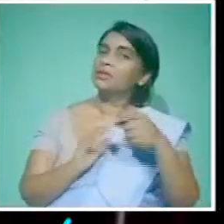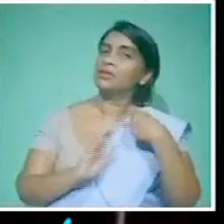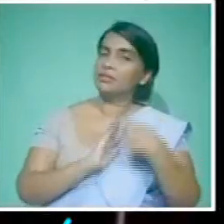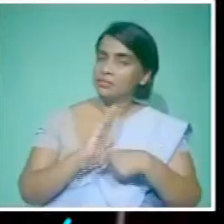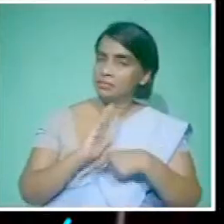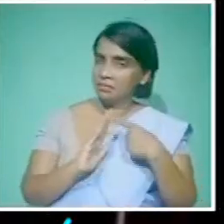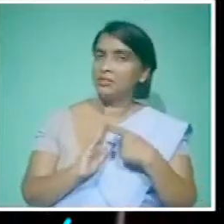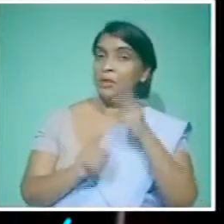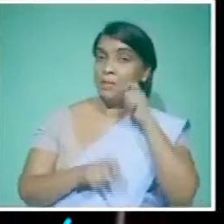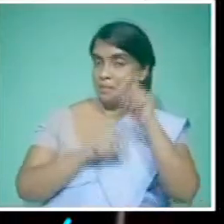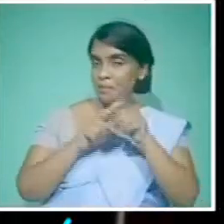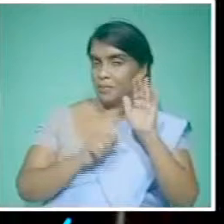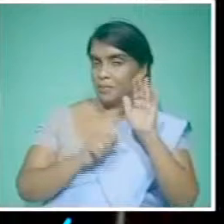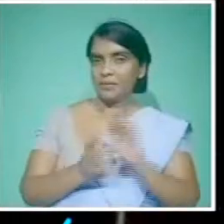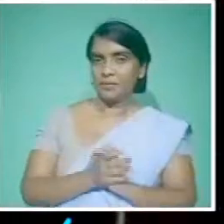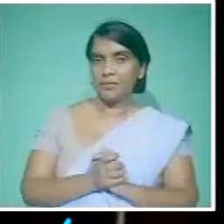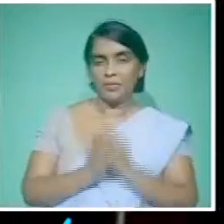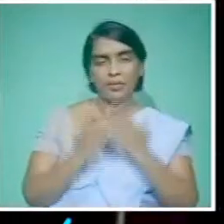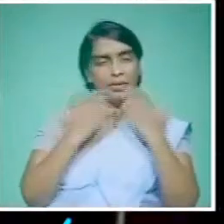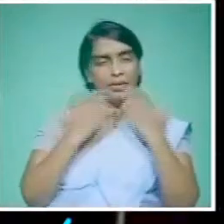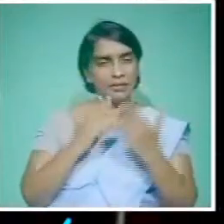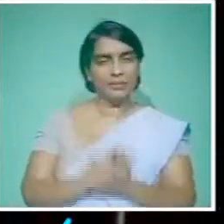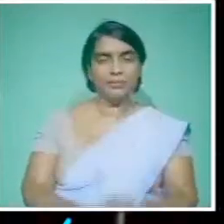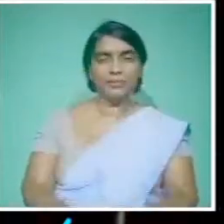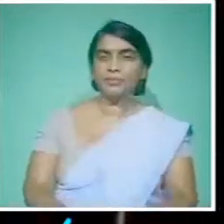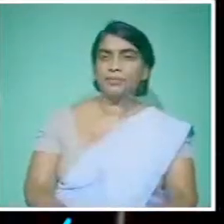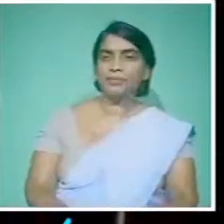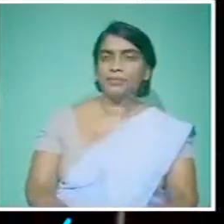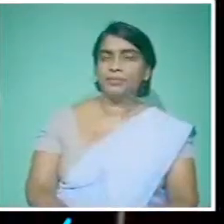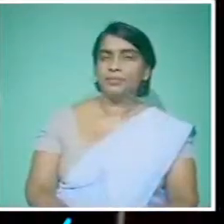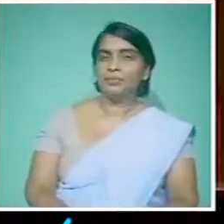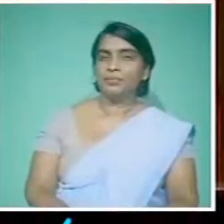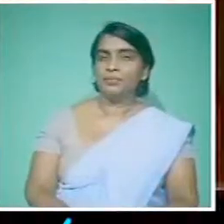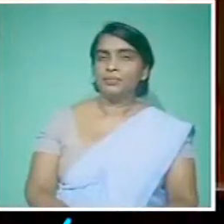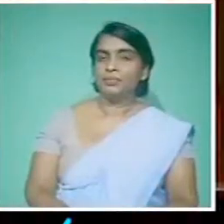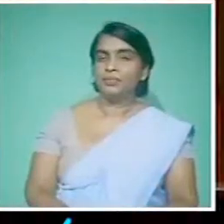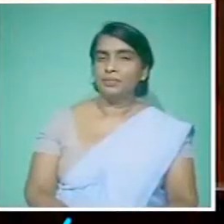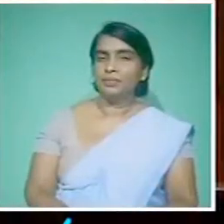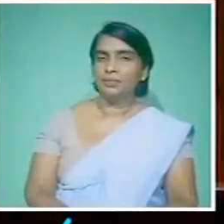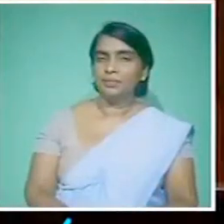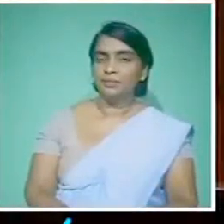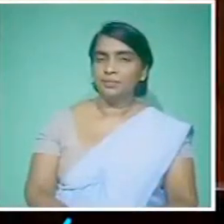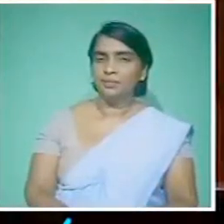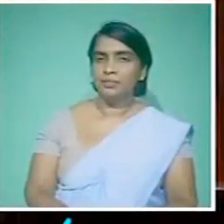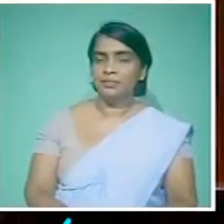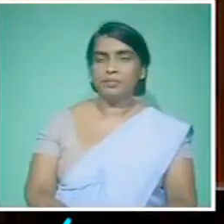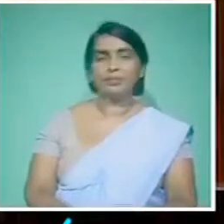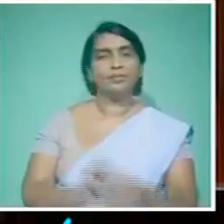රටේ මේ ජනතාව වෙනුවෙන් බොහොම ස්තුතියි බොහොම ස්තුතියි ගරු අමාත්‍යමිය මීළඟට